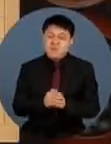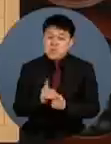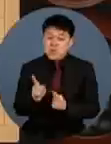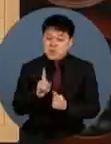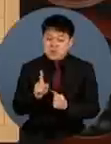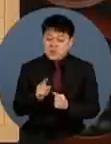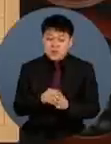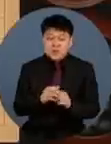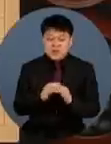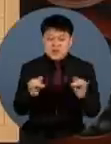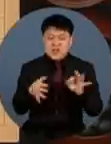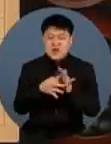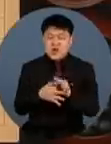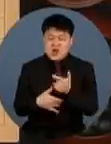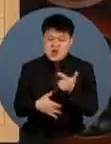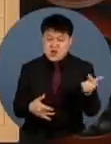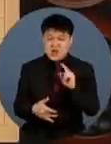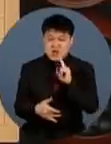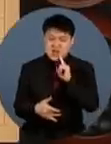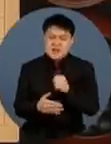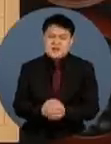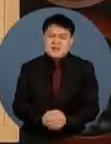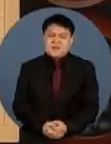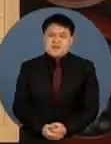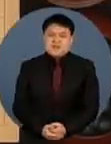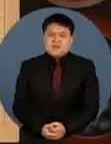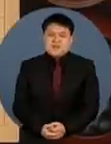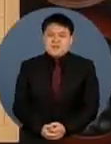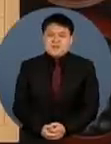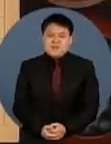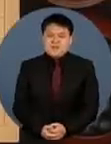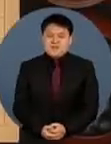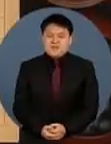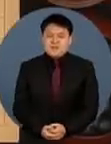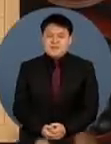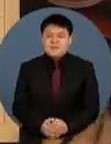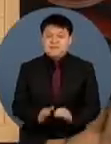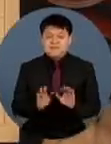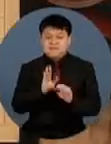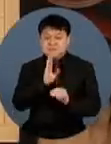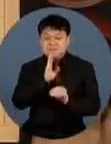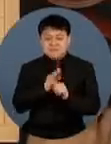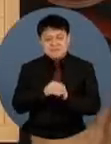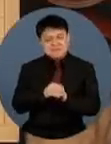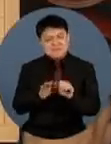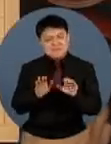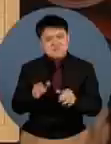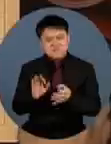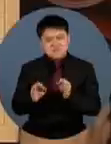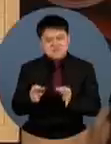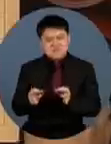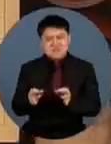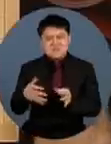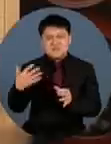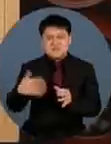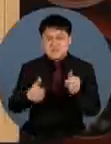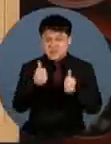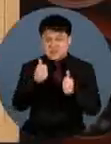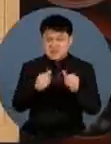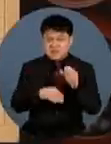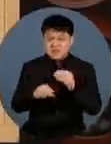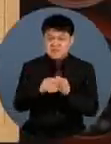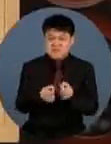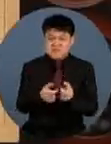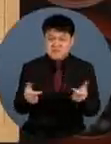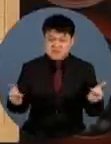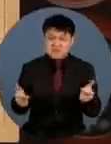상당히 뜨거웠어요. 체육부로 가면서 네. 네, 일단 그런 아마추어이 더 활발해진 것이 많습니다.